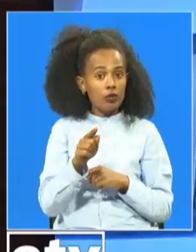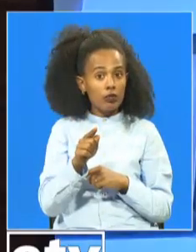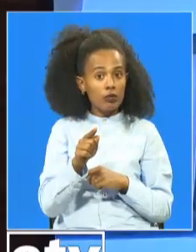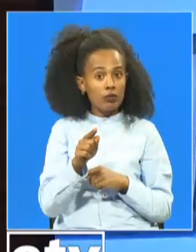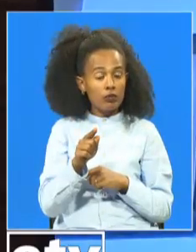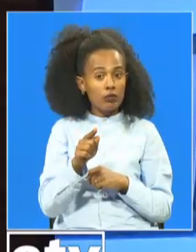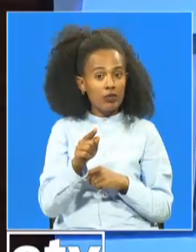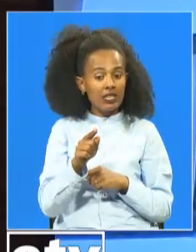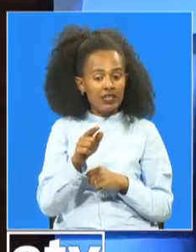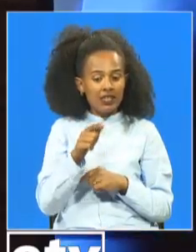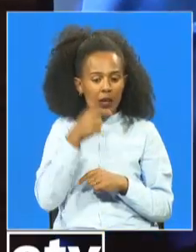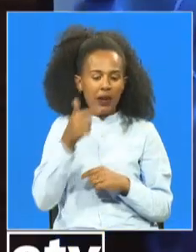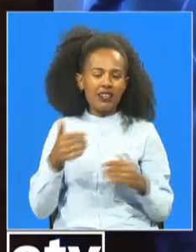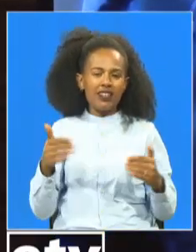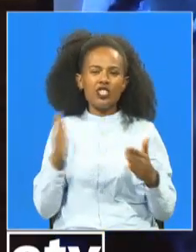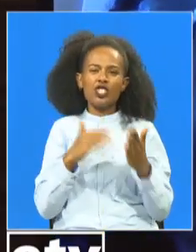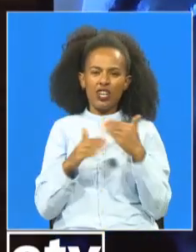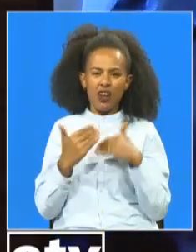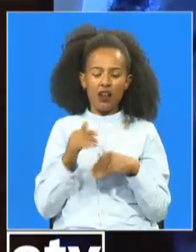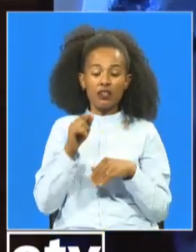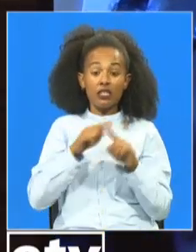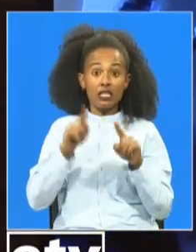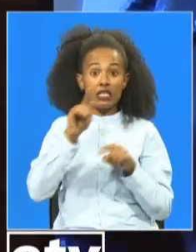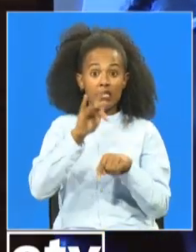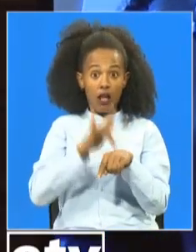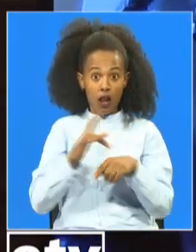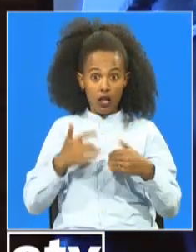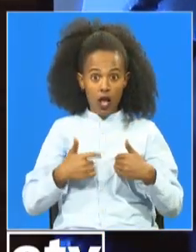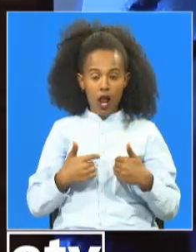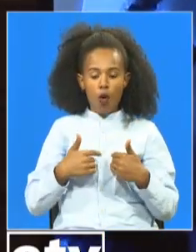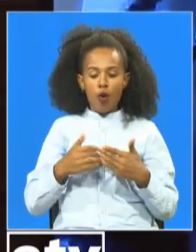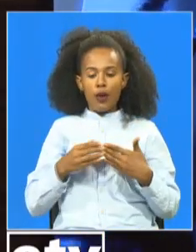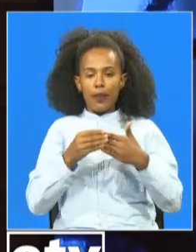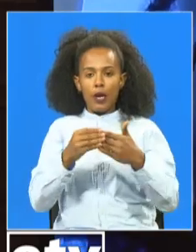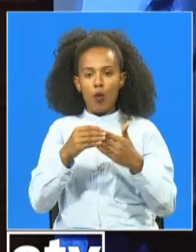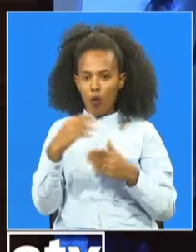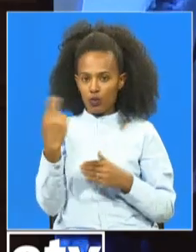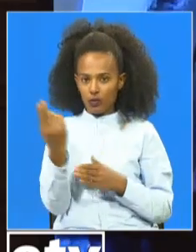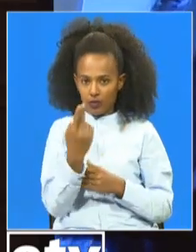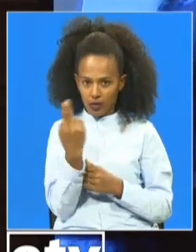እንትን ለማለት ያስቸግራል። ግን እዛ ላይ ያለውን መርሆ ተጠቅሞ